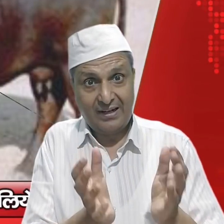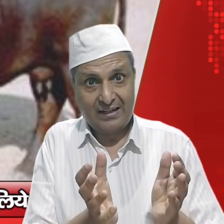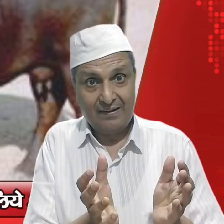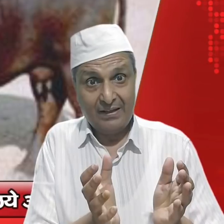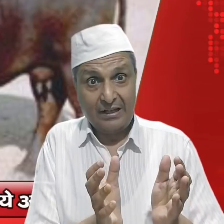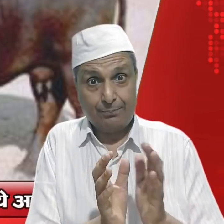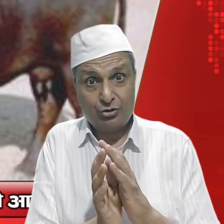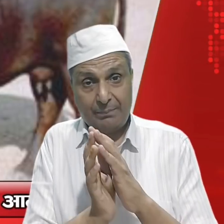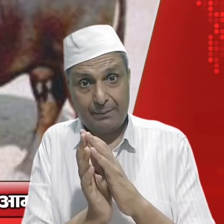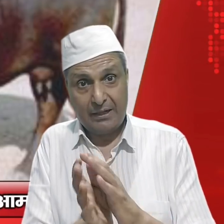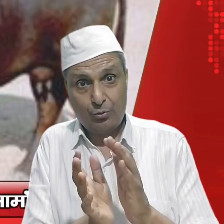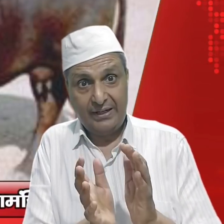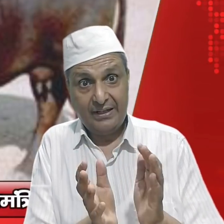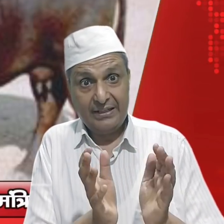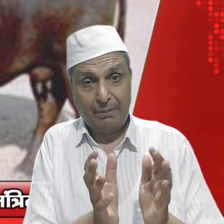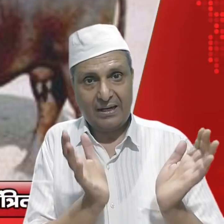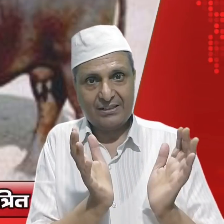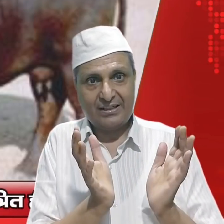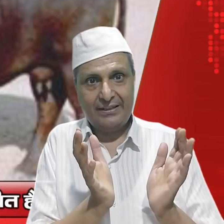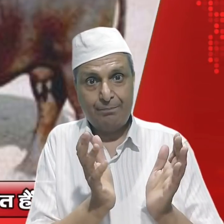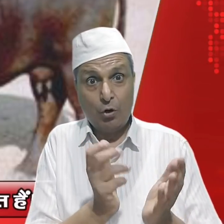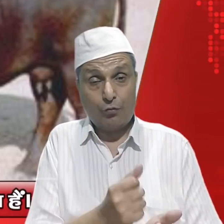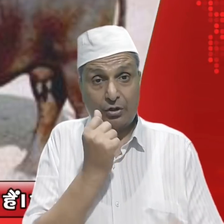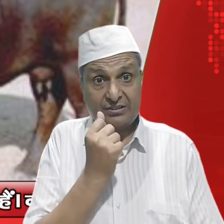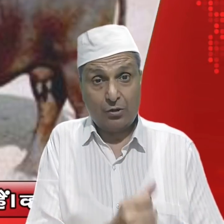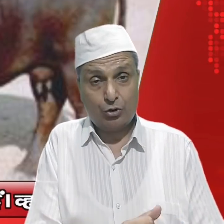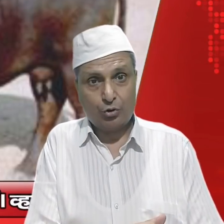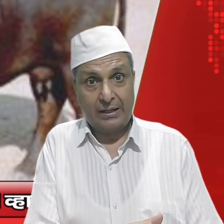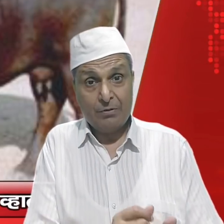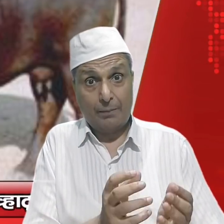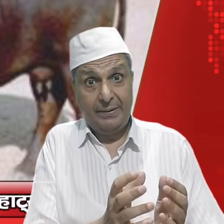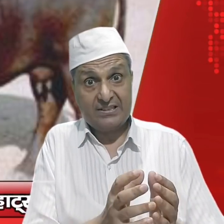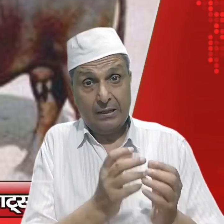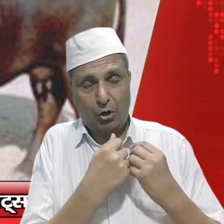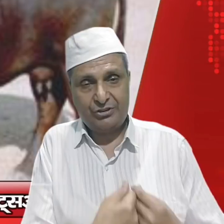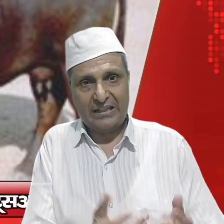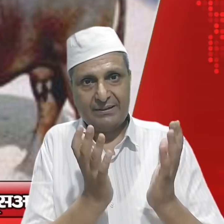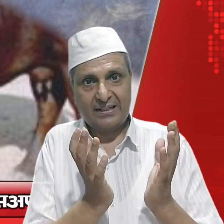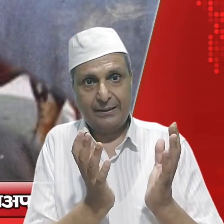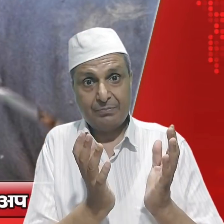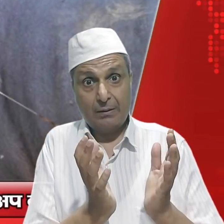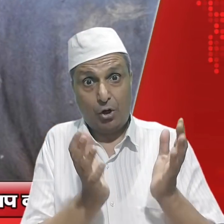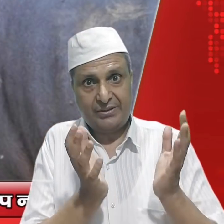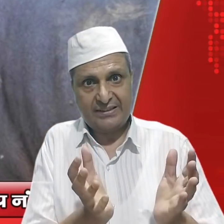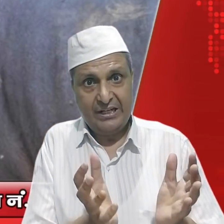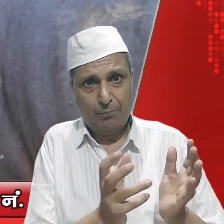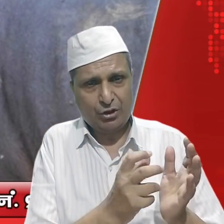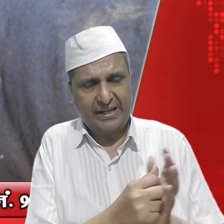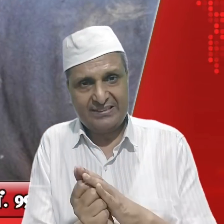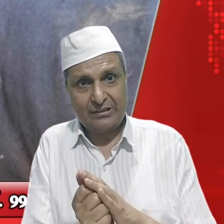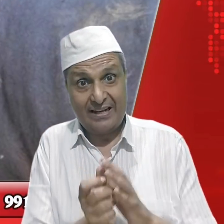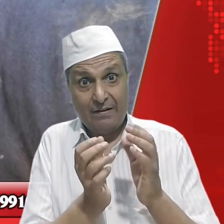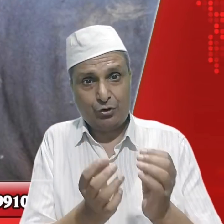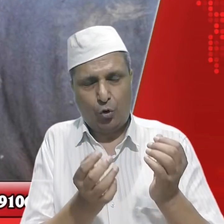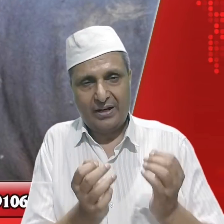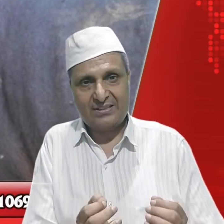को डर लगा कि अब तो इसे बाहर बांधूंगा नहीं, ये भागना चाहती है, और वो कस के रोज ठोकता और भैंस बहुत ज्यादा बिथकाती, बहुत डरती, बहुत